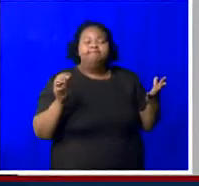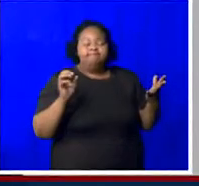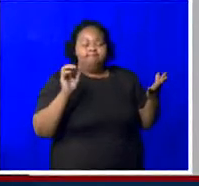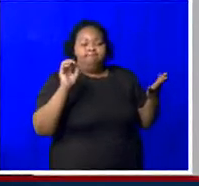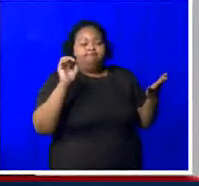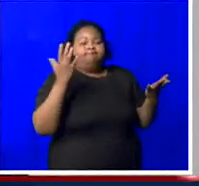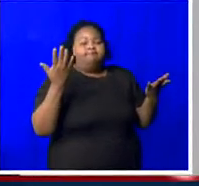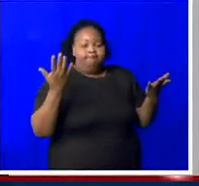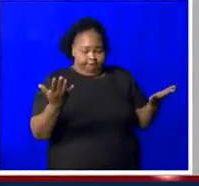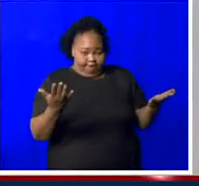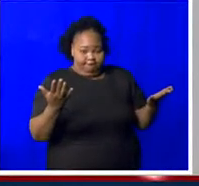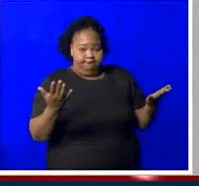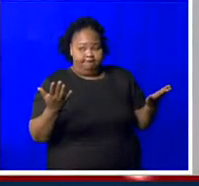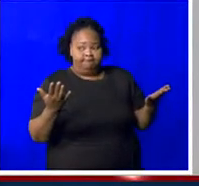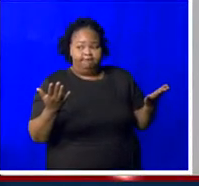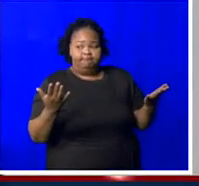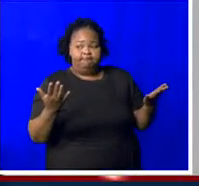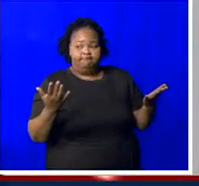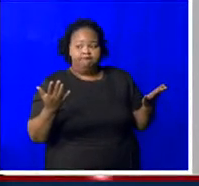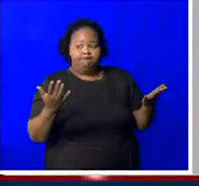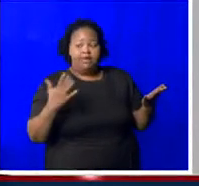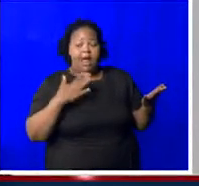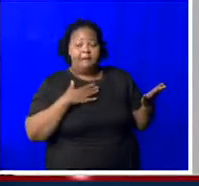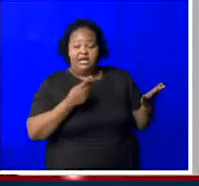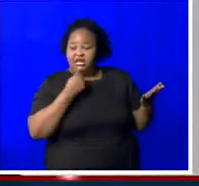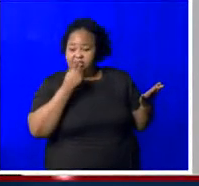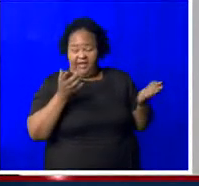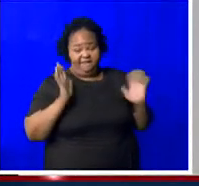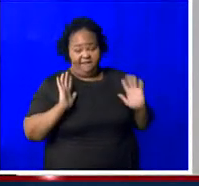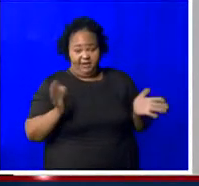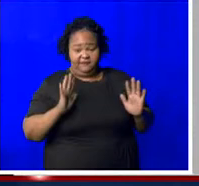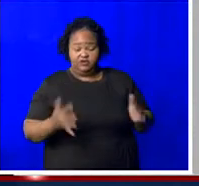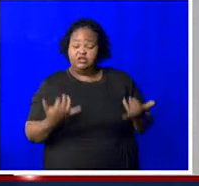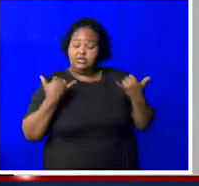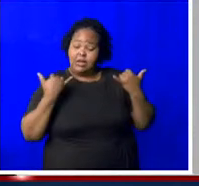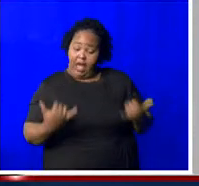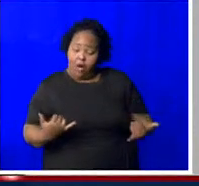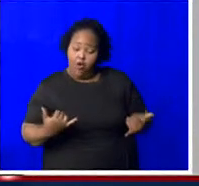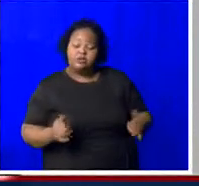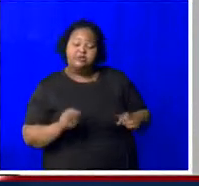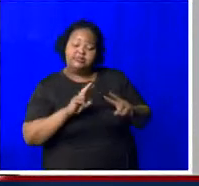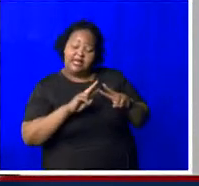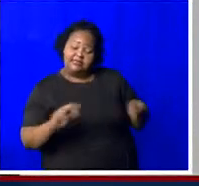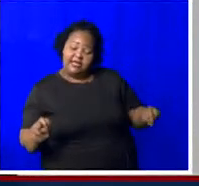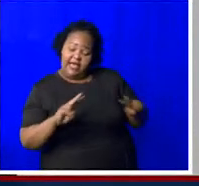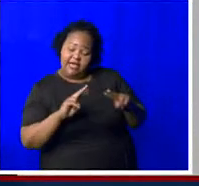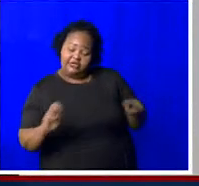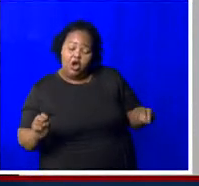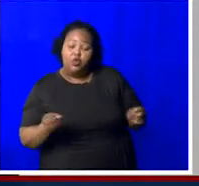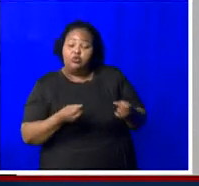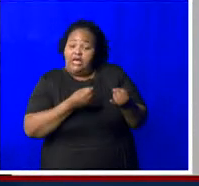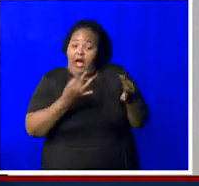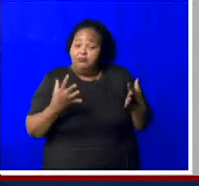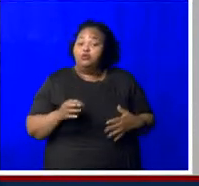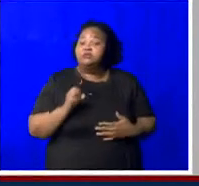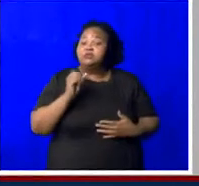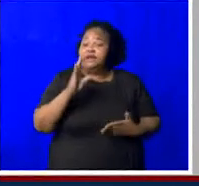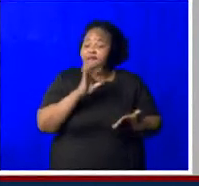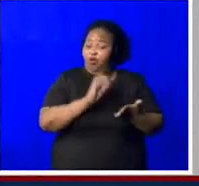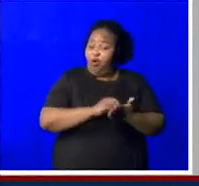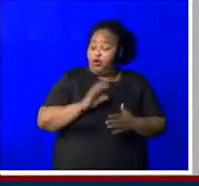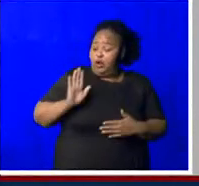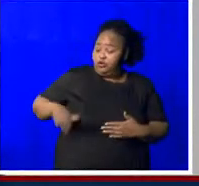shothi ngilele ngushito umsakade ukuthi sisabuka ukuthi ungakanani nangabe ukhona lo sesele ngoba nangu